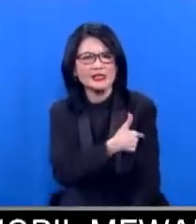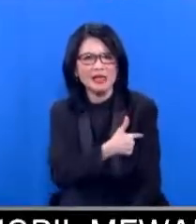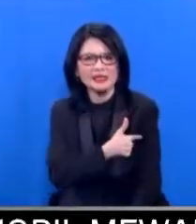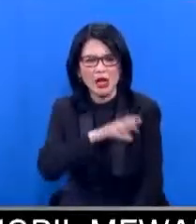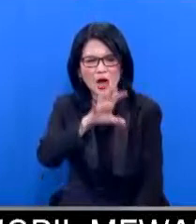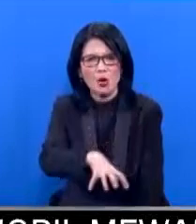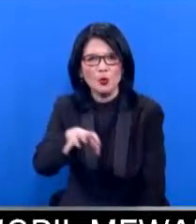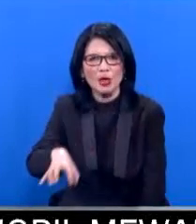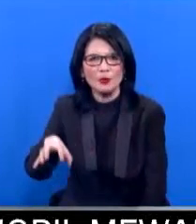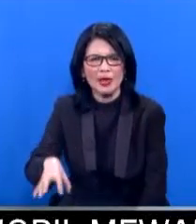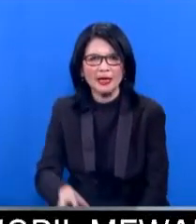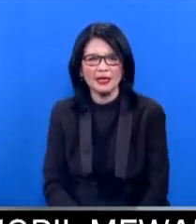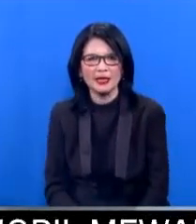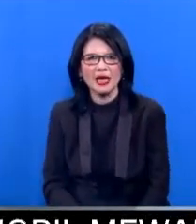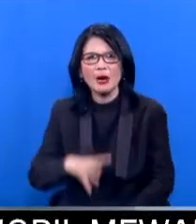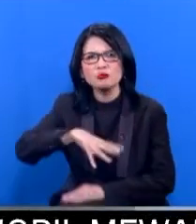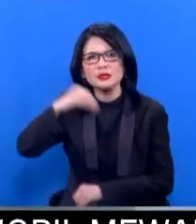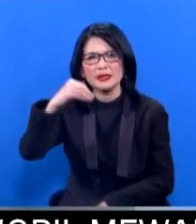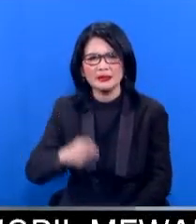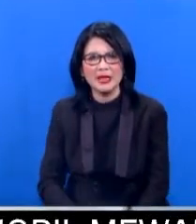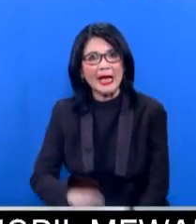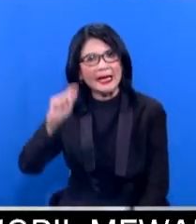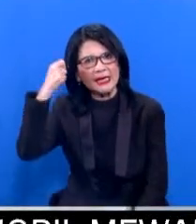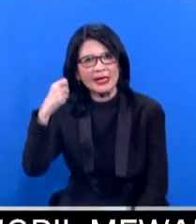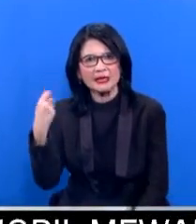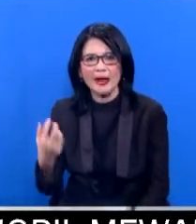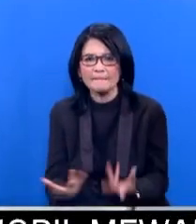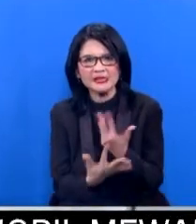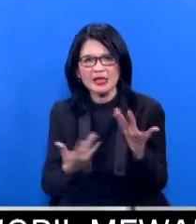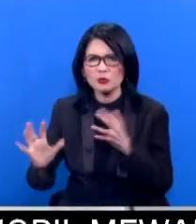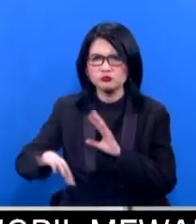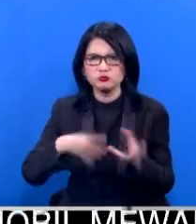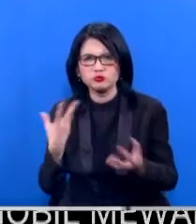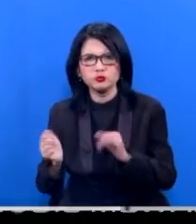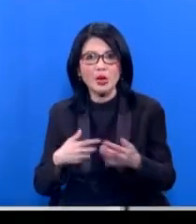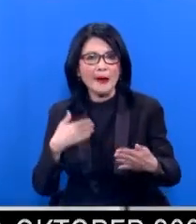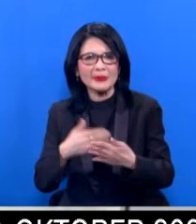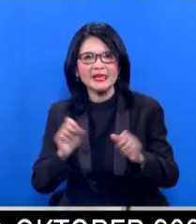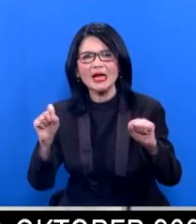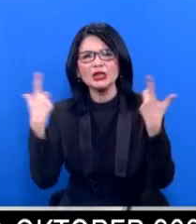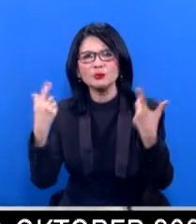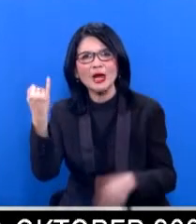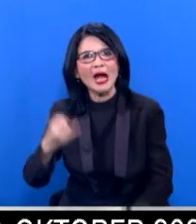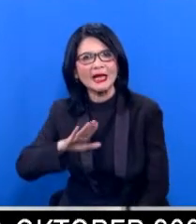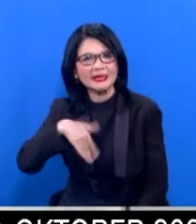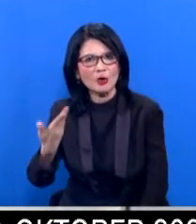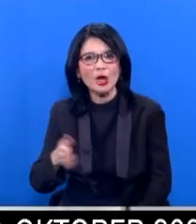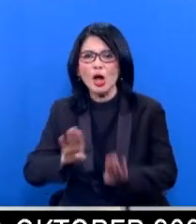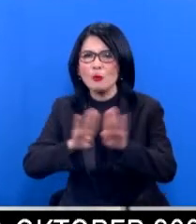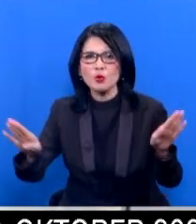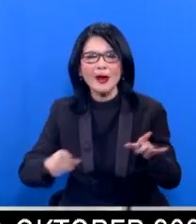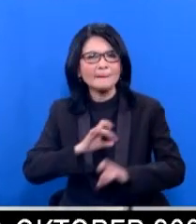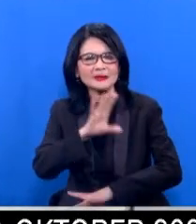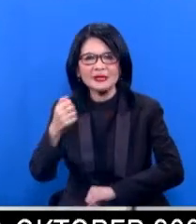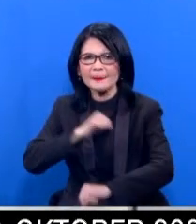wilayah aglomerasi. Harus diingat, mobilitas masyarakat yang tinggi, termasuk jelang liburan akhir tahun, akibat dibukanya berbagai kegiatan sosial